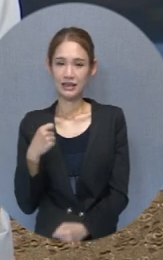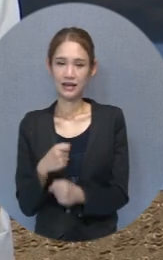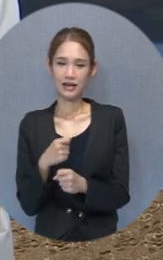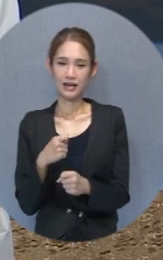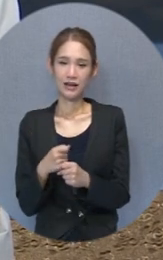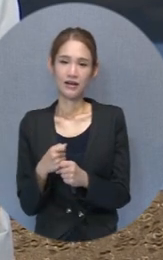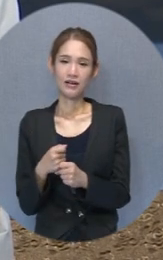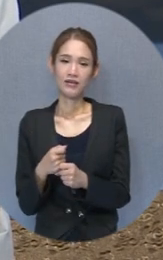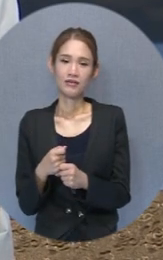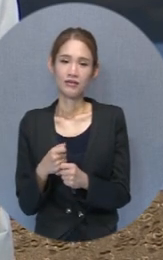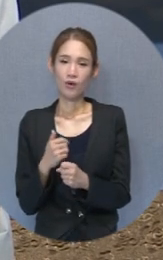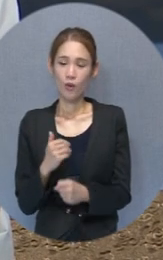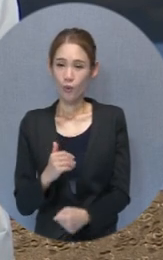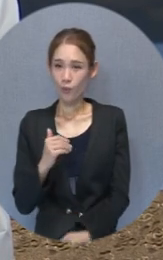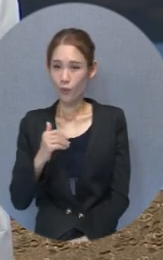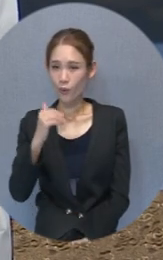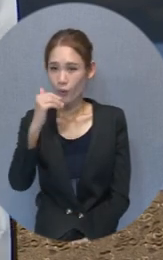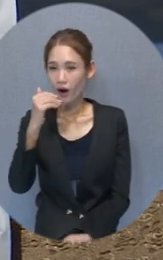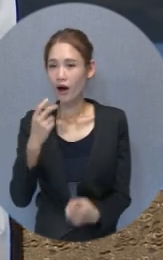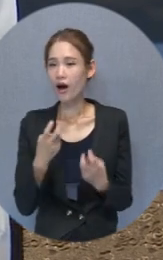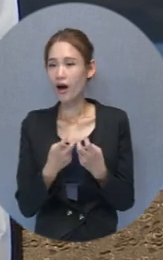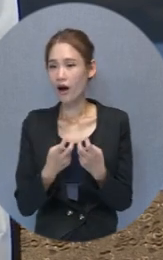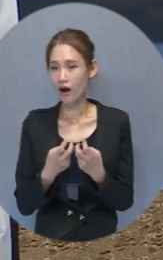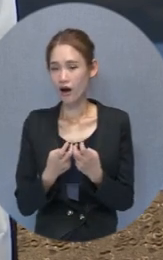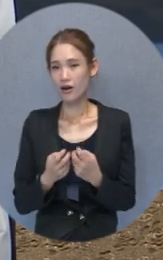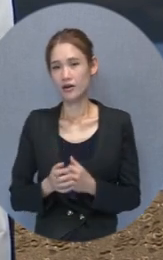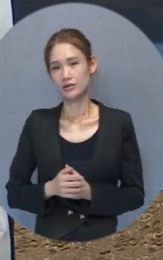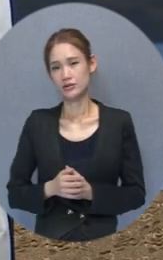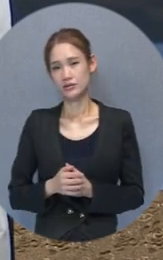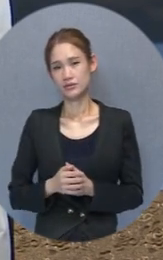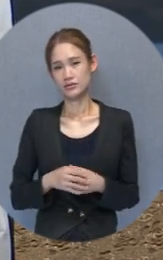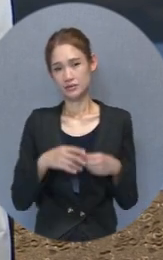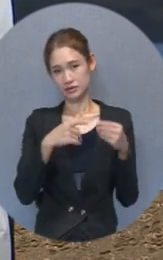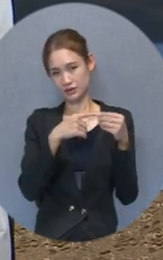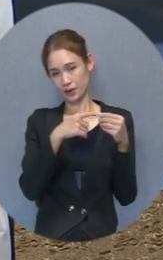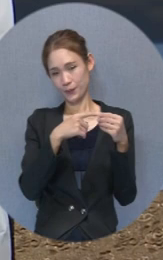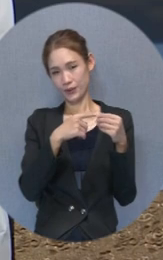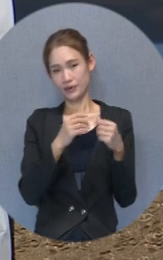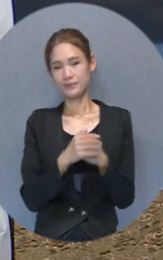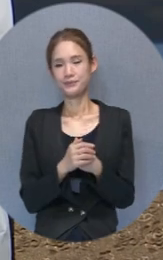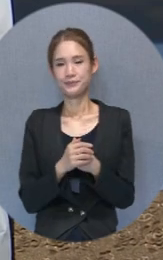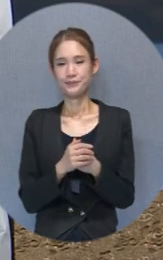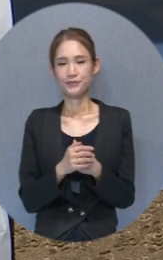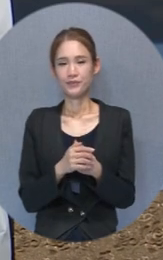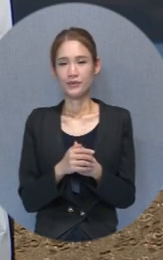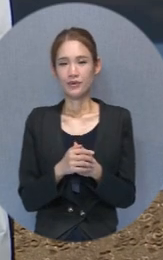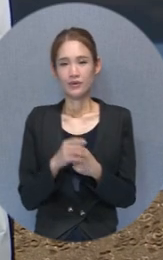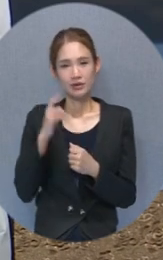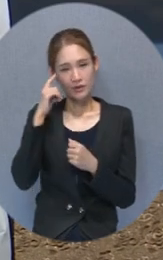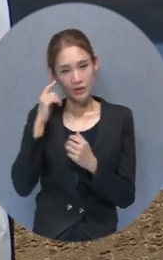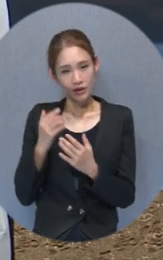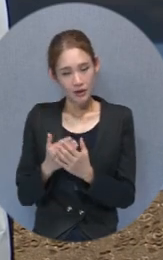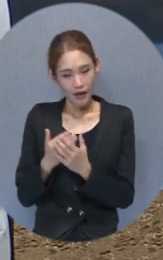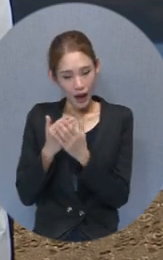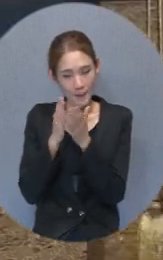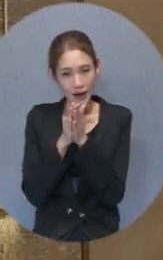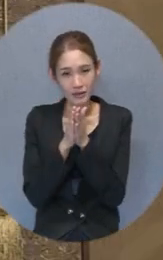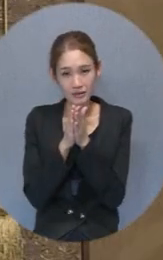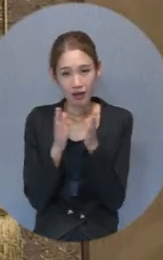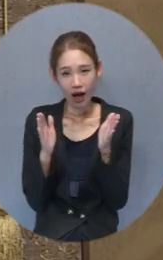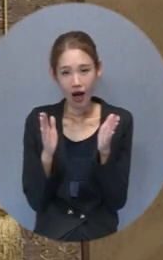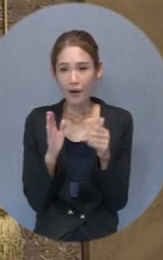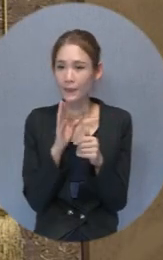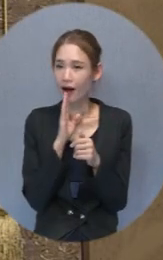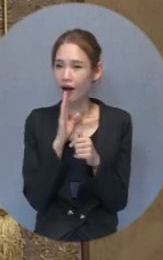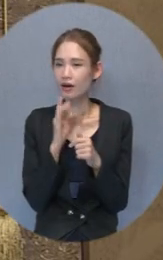그러니까 이게 지금 과정이 어떻게 되나요? 우선은 네. 개발을 시작을 하는데 개발하기 네. 전에